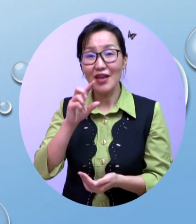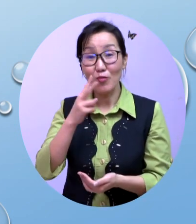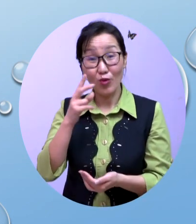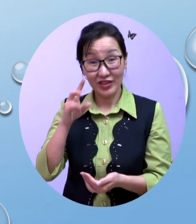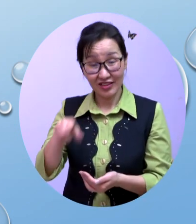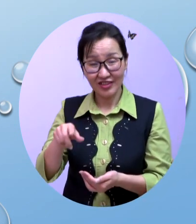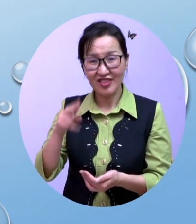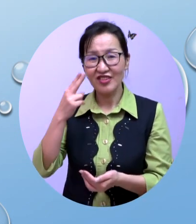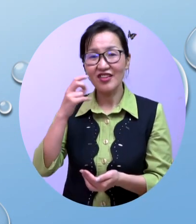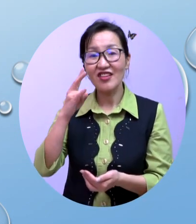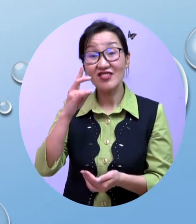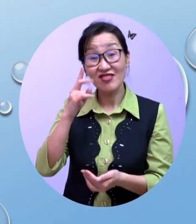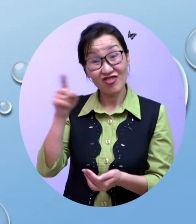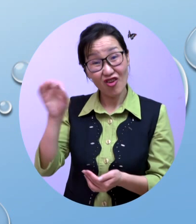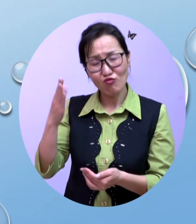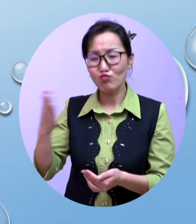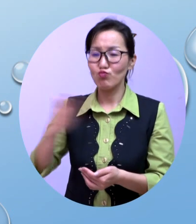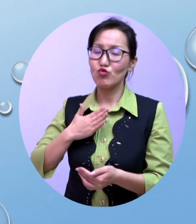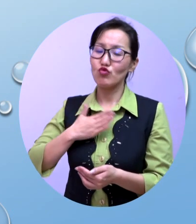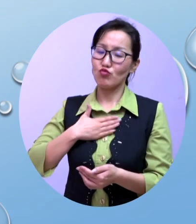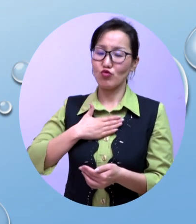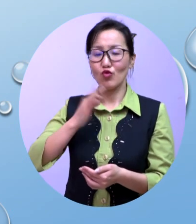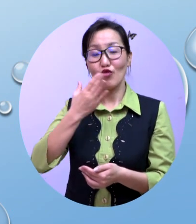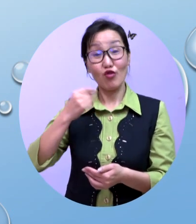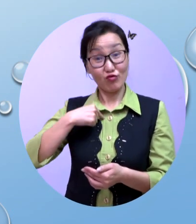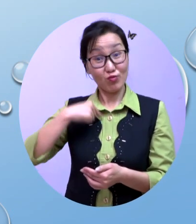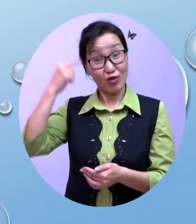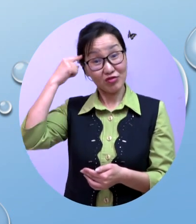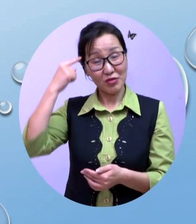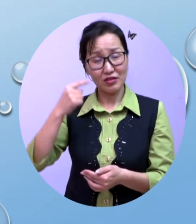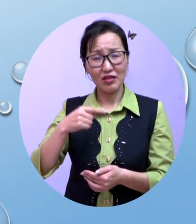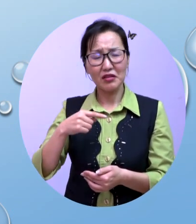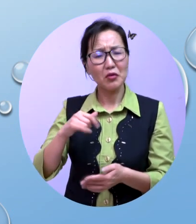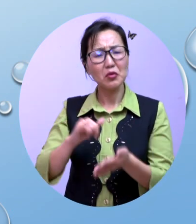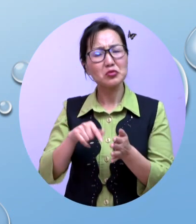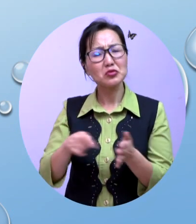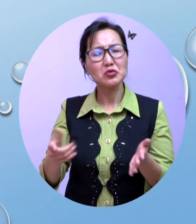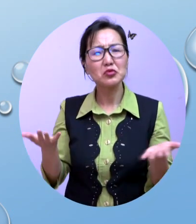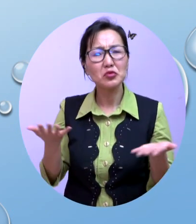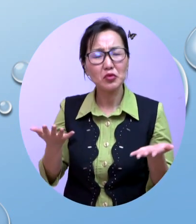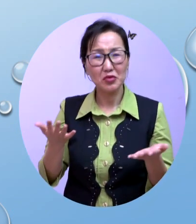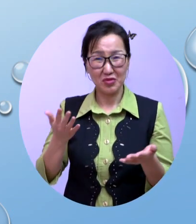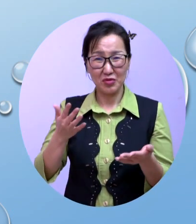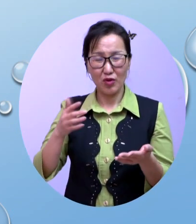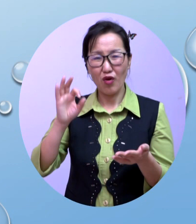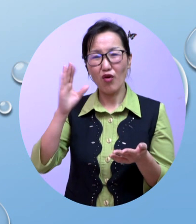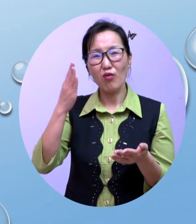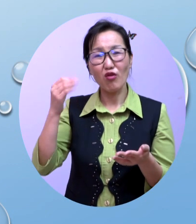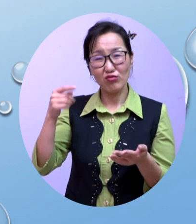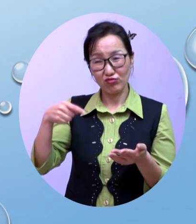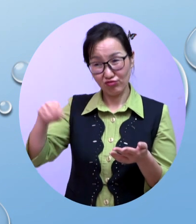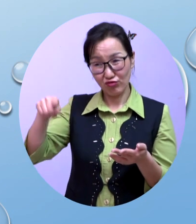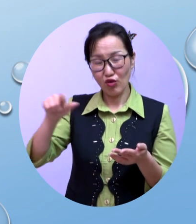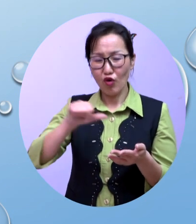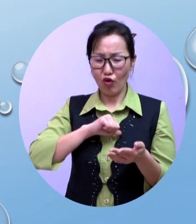Тэмүүлэн дэнзэн өвөөг өөрийнхөө өвөө гэж боддог байв. Учир нь түүний аав ээж дэнзэн өвөөг яг